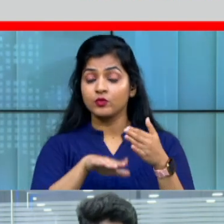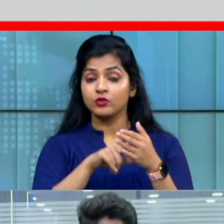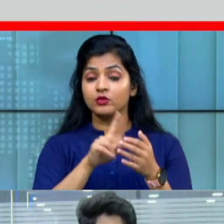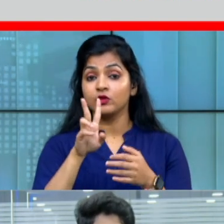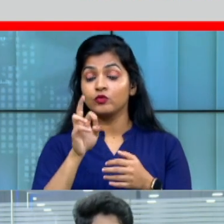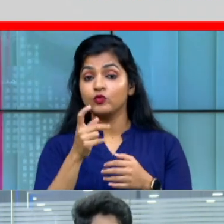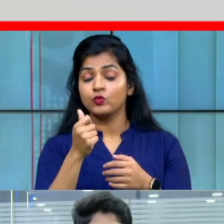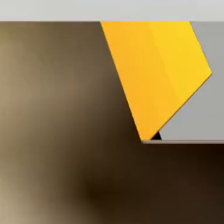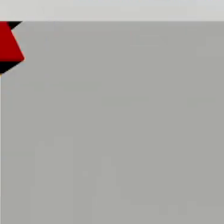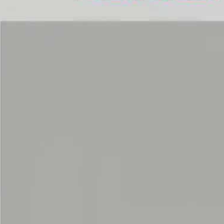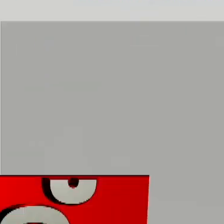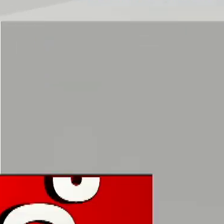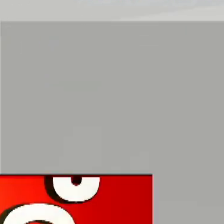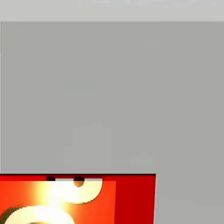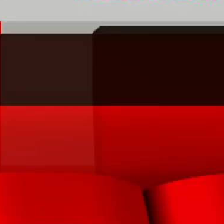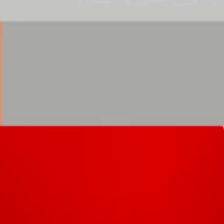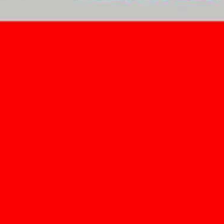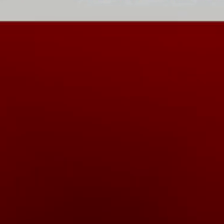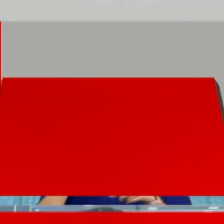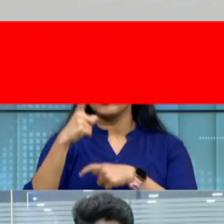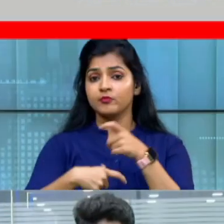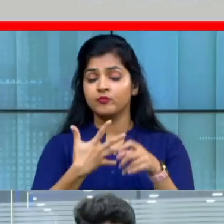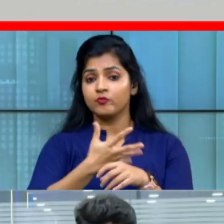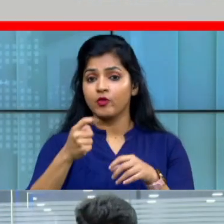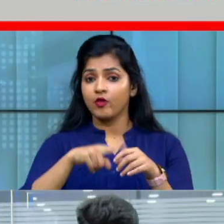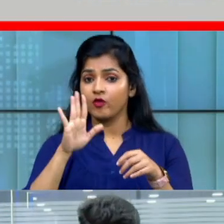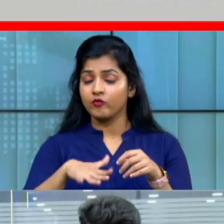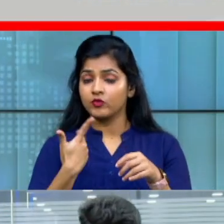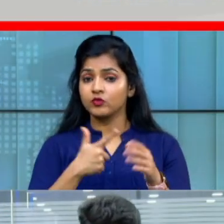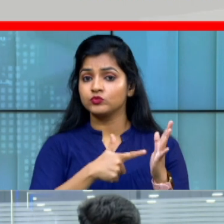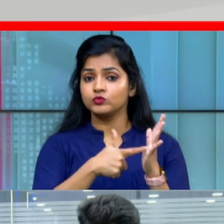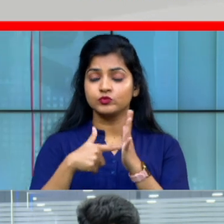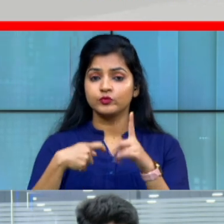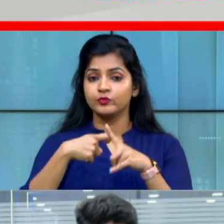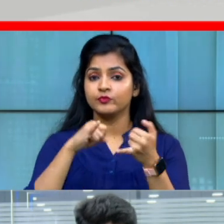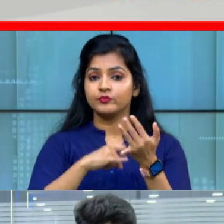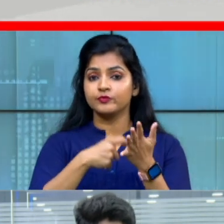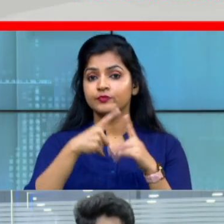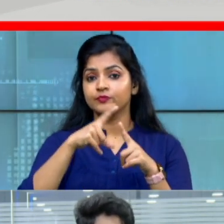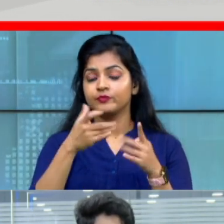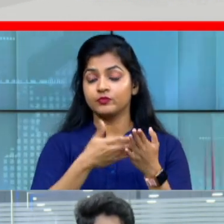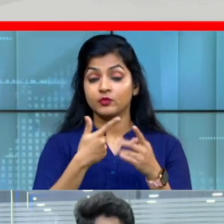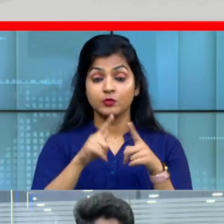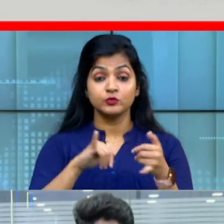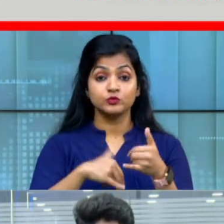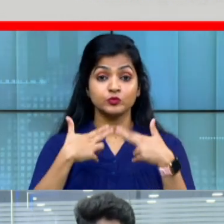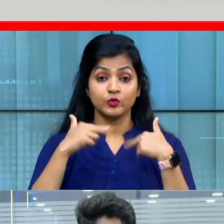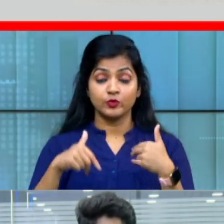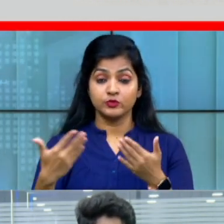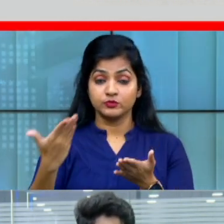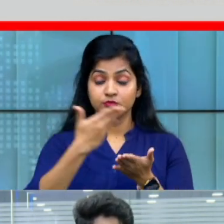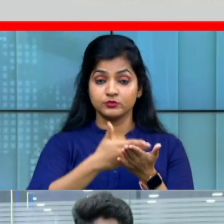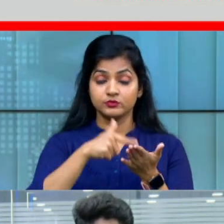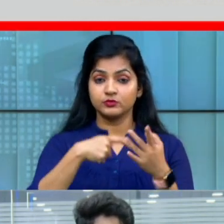20 രൂപയോളമാണ് അധികമായി ഈടാക്കുന്നതും എന്ന കാര്യം ചൂണ്ടിക്കാണിക്കുകയാണ് ഉണ്ടായത്. എന്നാൽ സുപ്രീം കോടതി ഈ